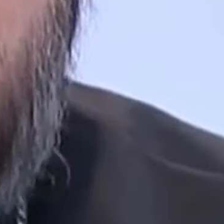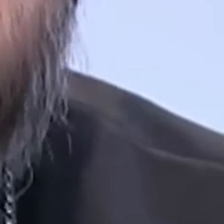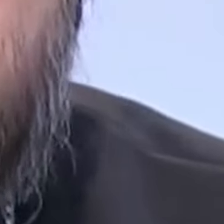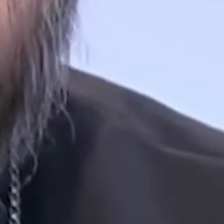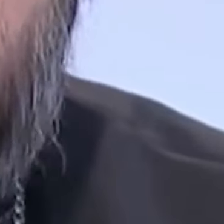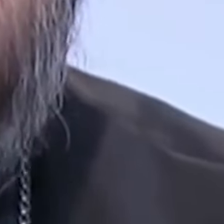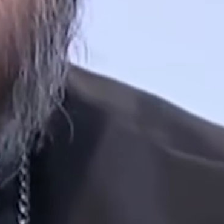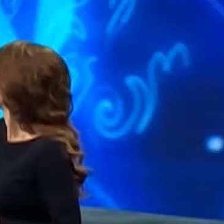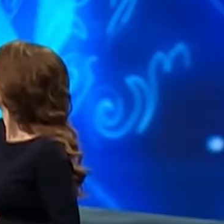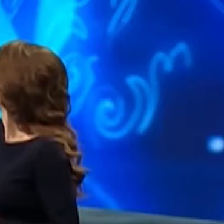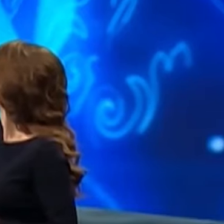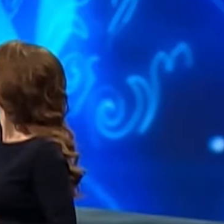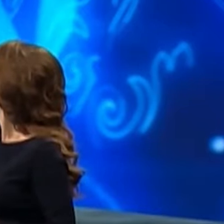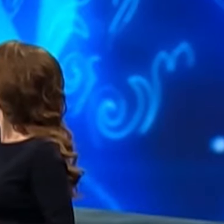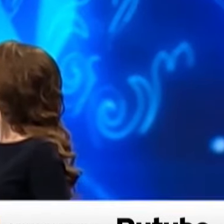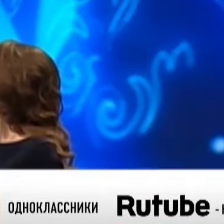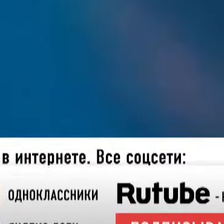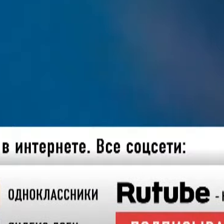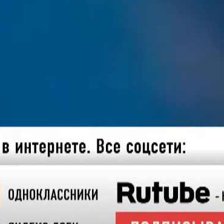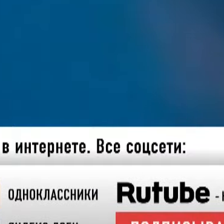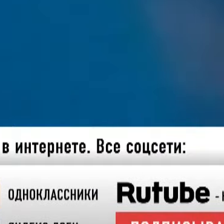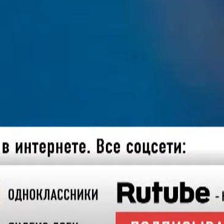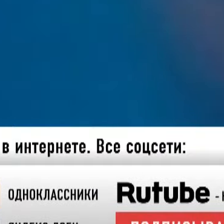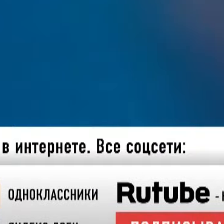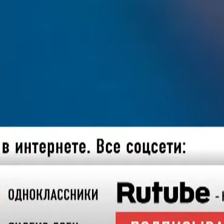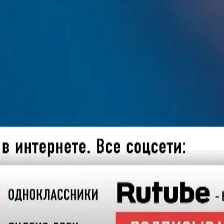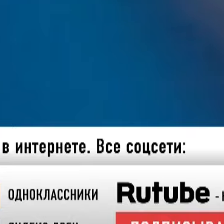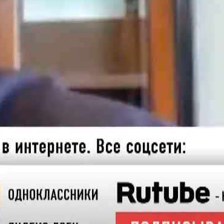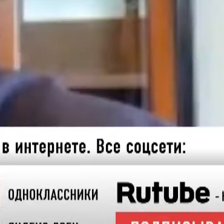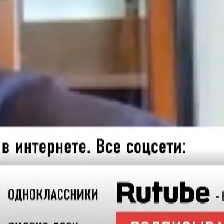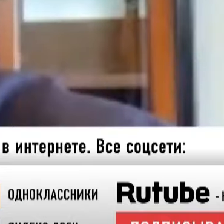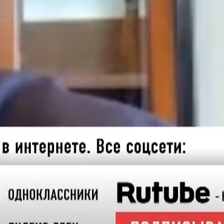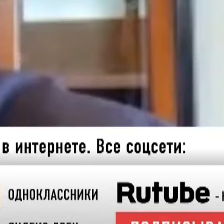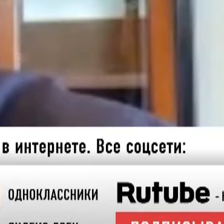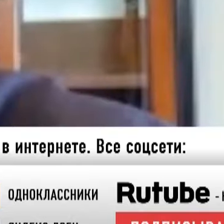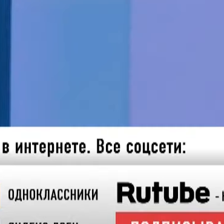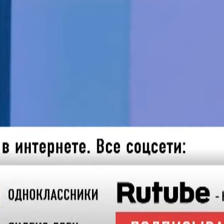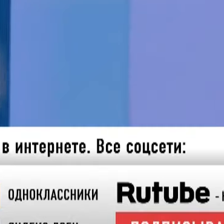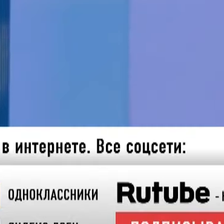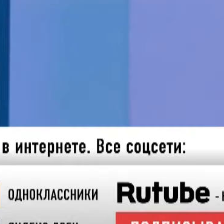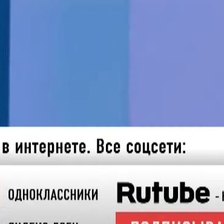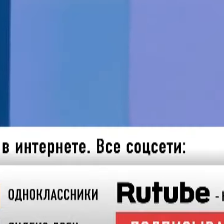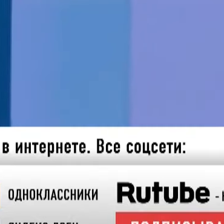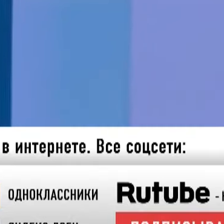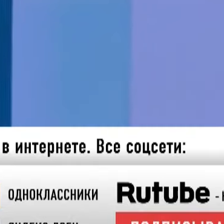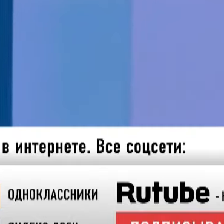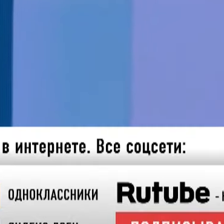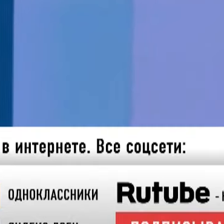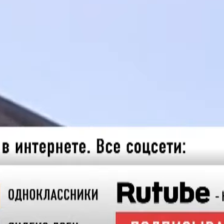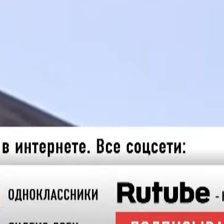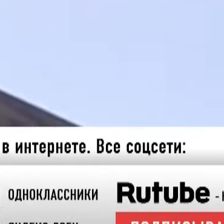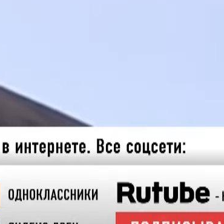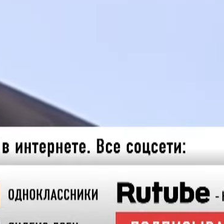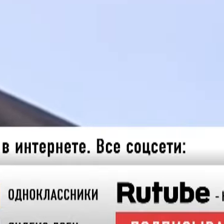сделали такое? Вы согрешили. Как вы считаете, есть ли жизнь после смерти? Я даже не понимаю, о чем он